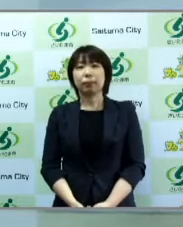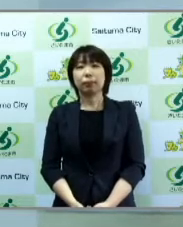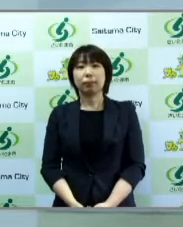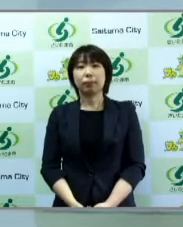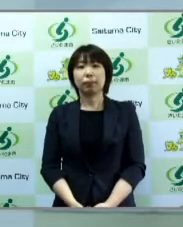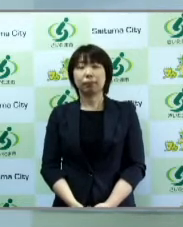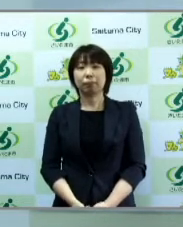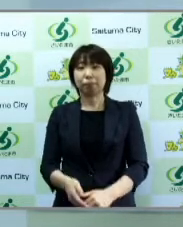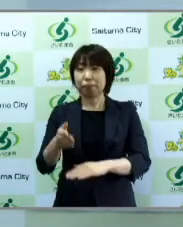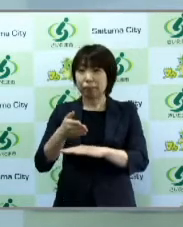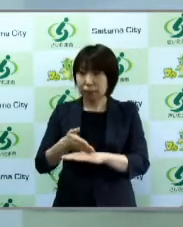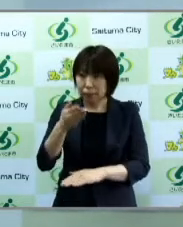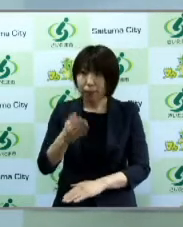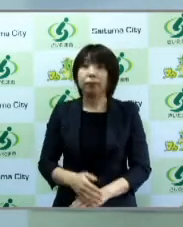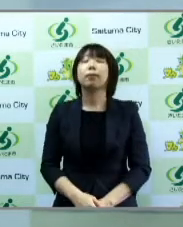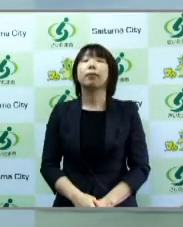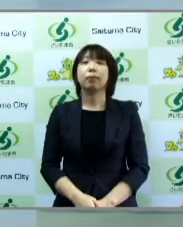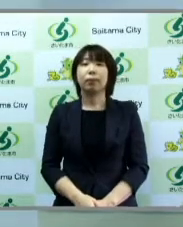ありがとうございました。